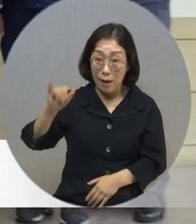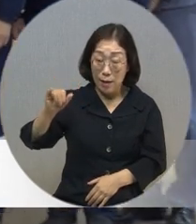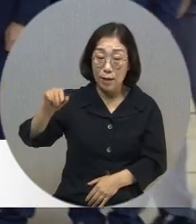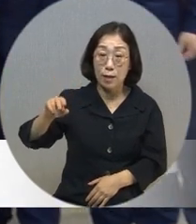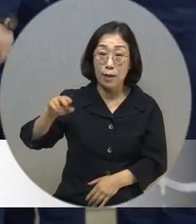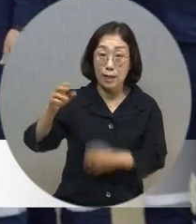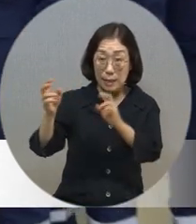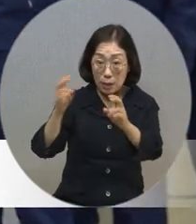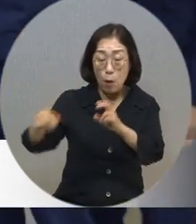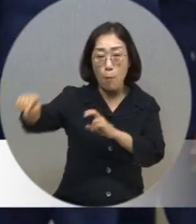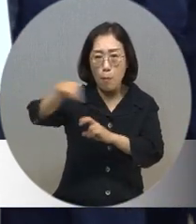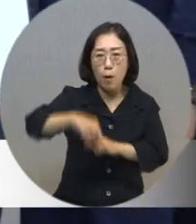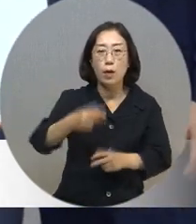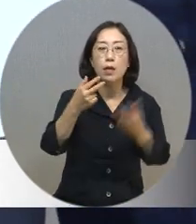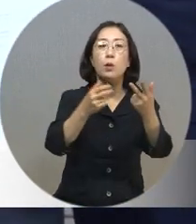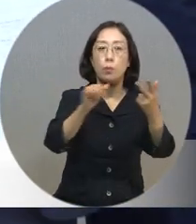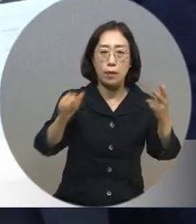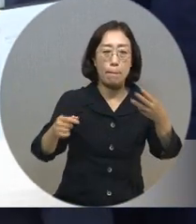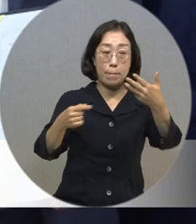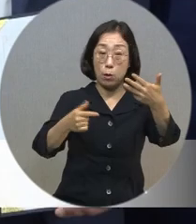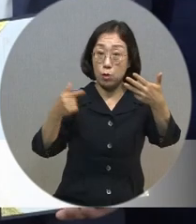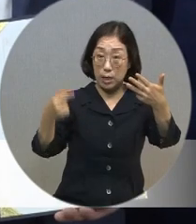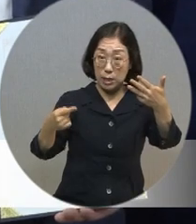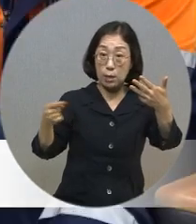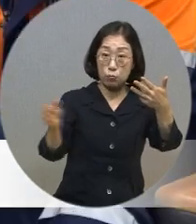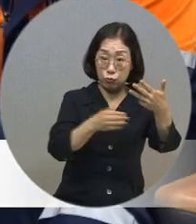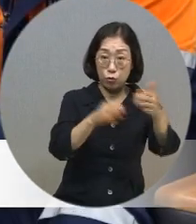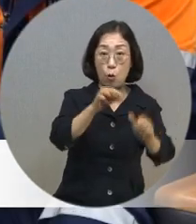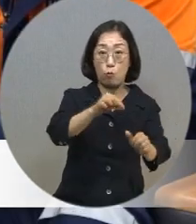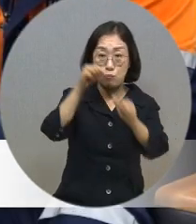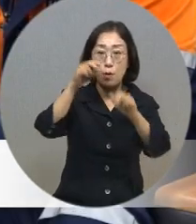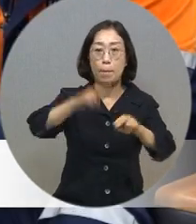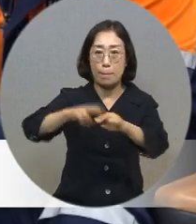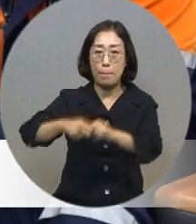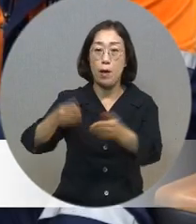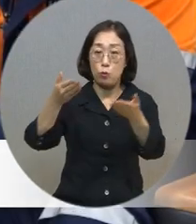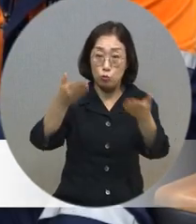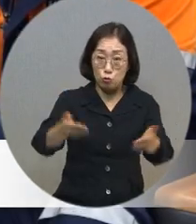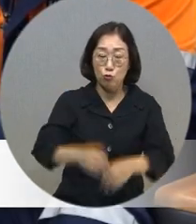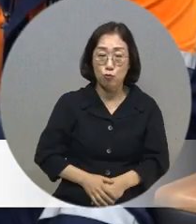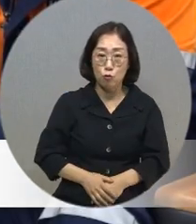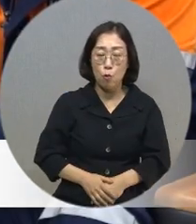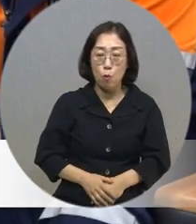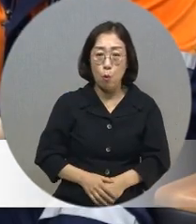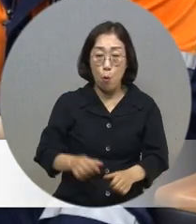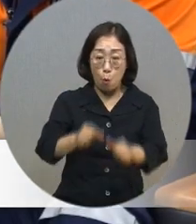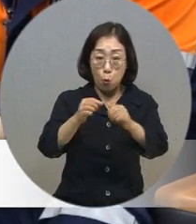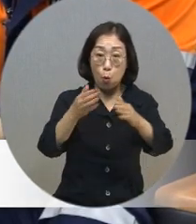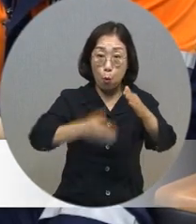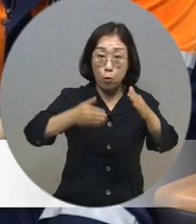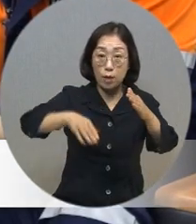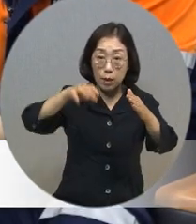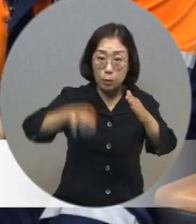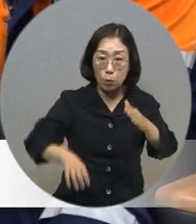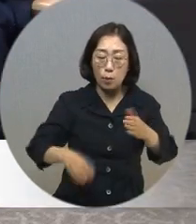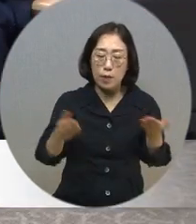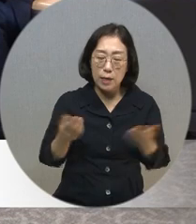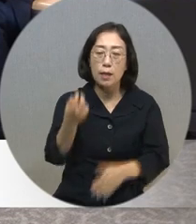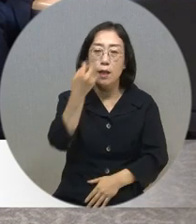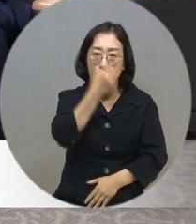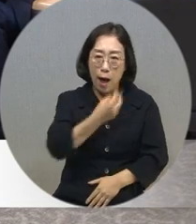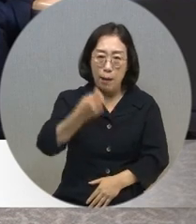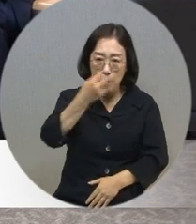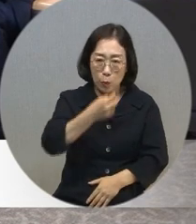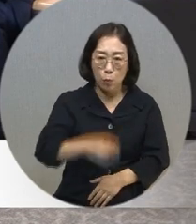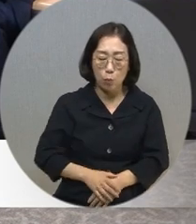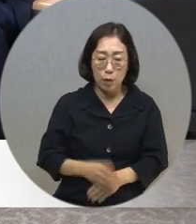장애인 체육 선수 일곱명을 채용하기로 했습니다 한국 장애인 고용 공단은 근로를 감독하고